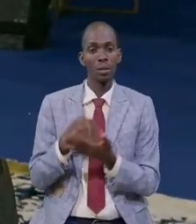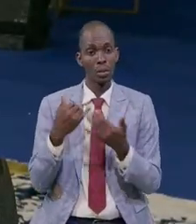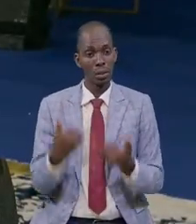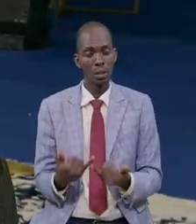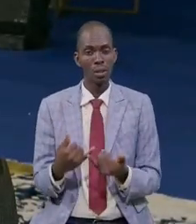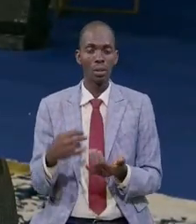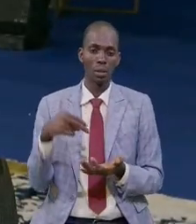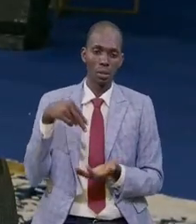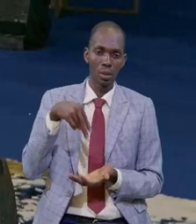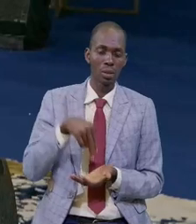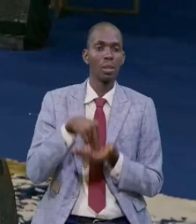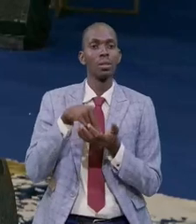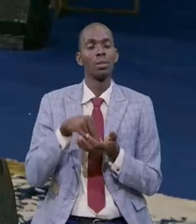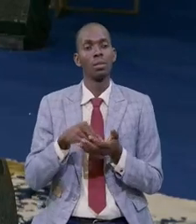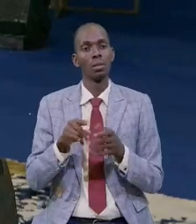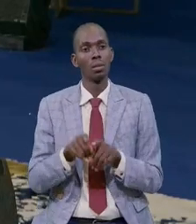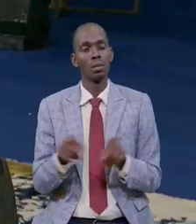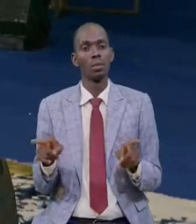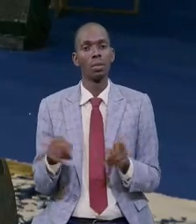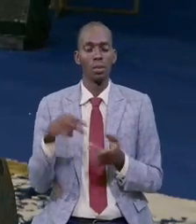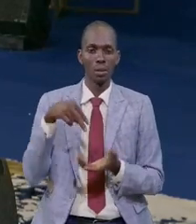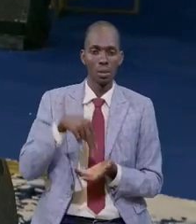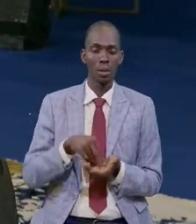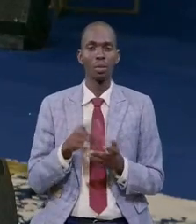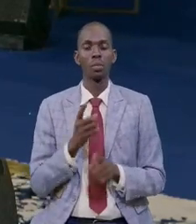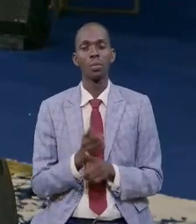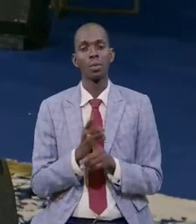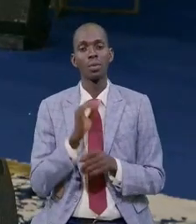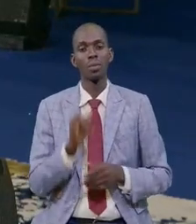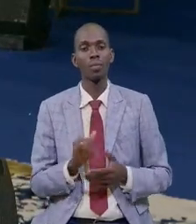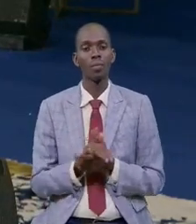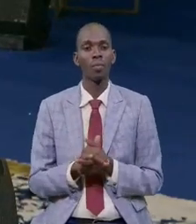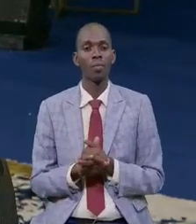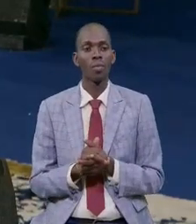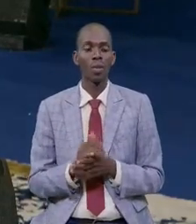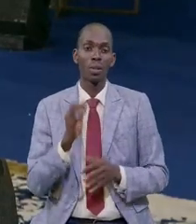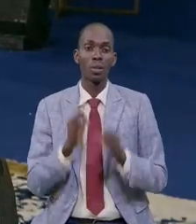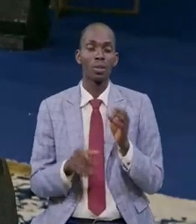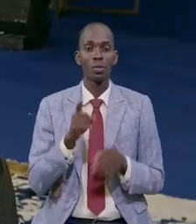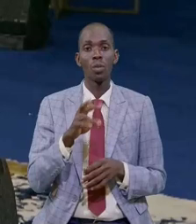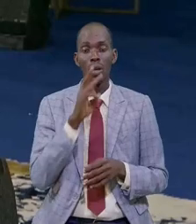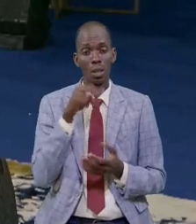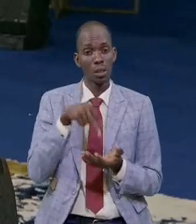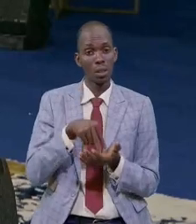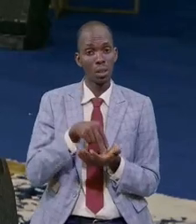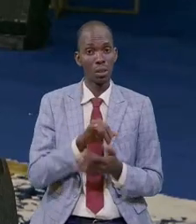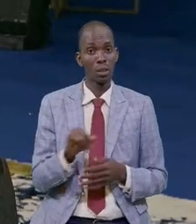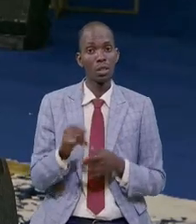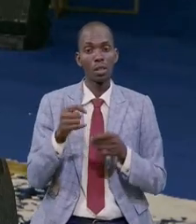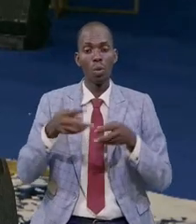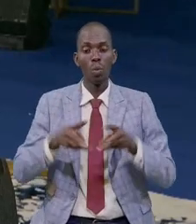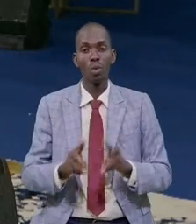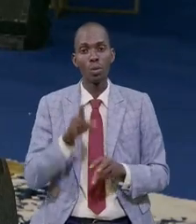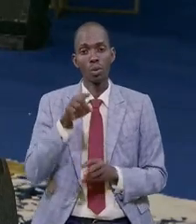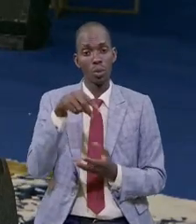levé tenir droit si vous êtes debout tel que vous êtes